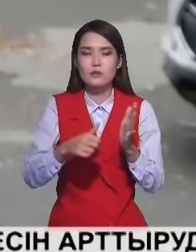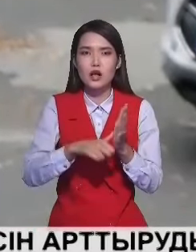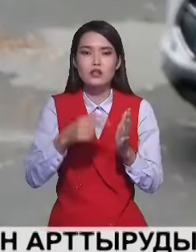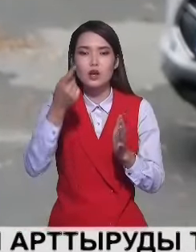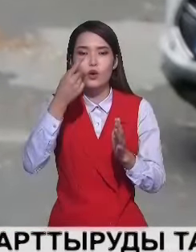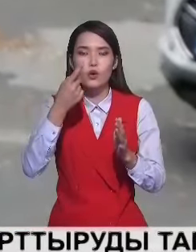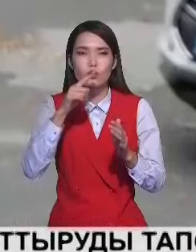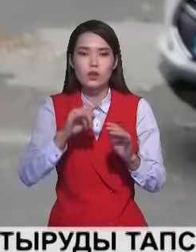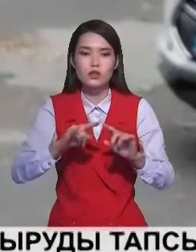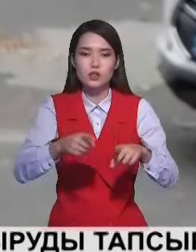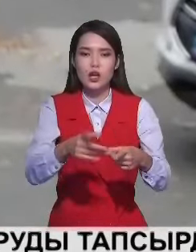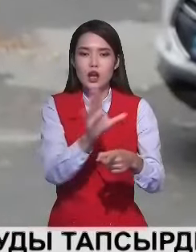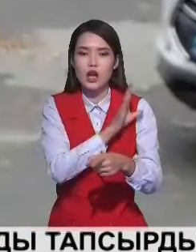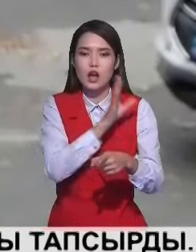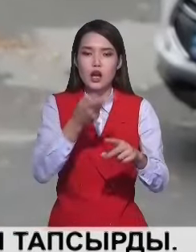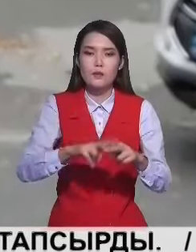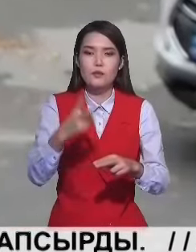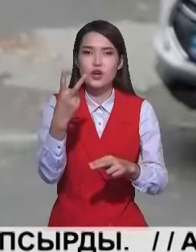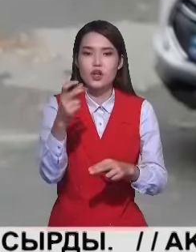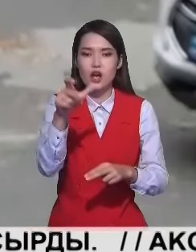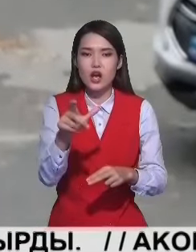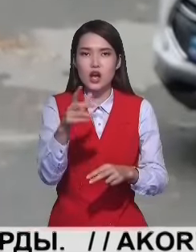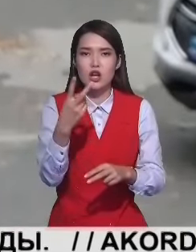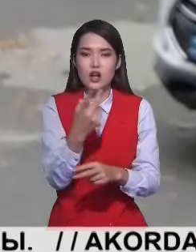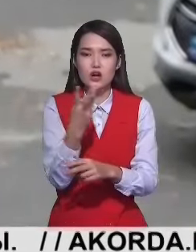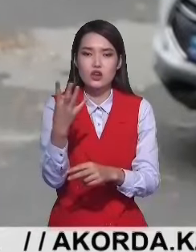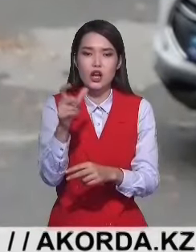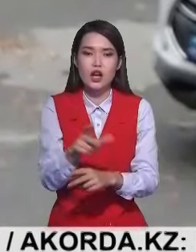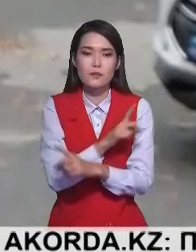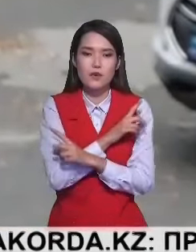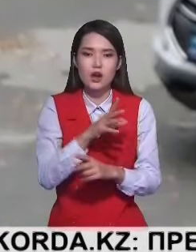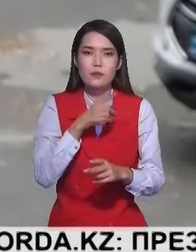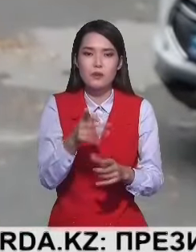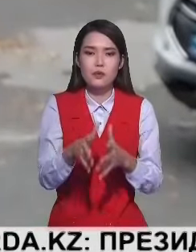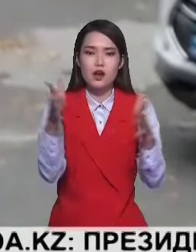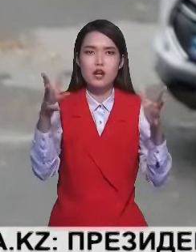оқиғасы тіркелді. Оның ішінде 54 адам қайтыс болды, мыңнан астам жарақат алды.